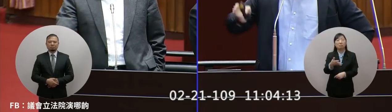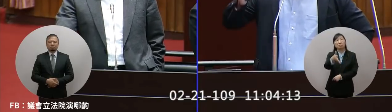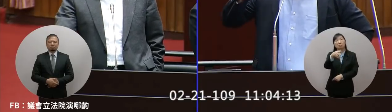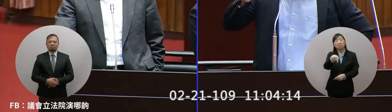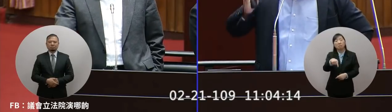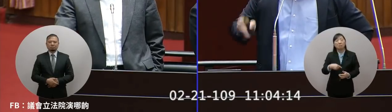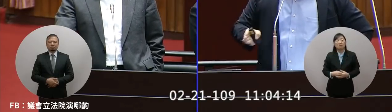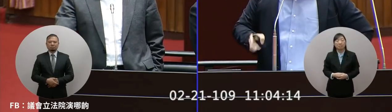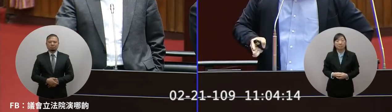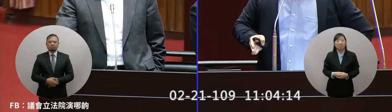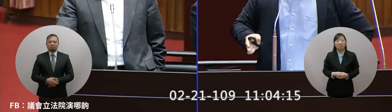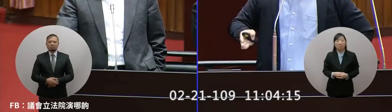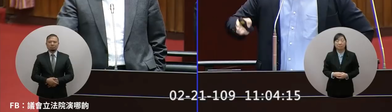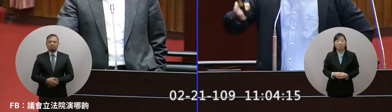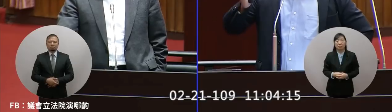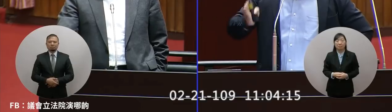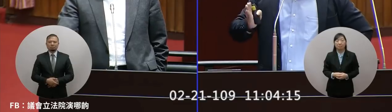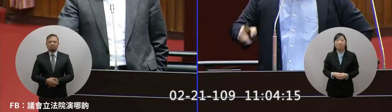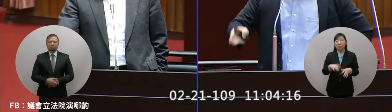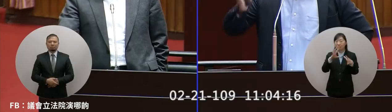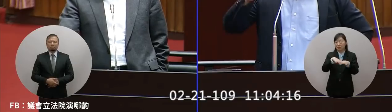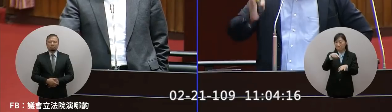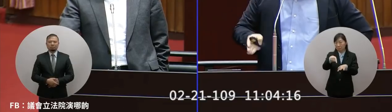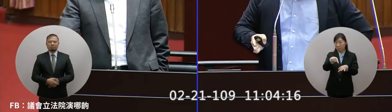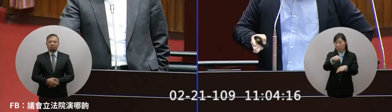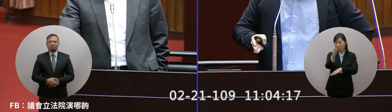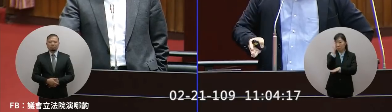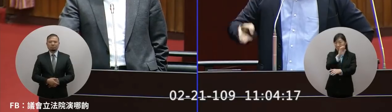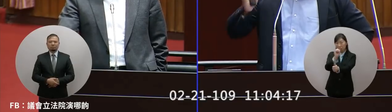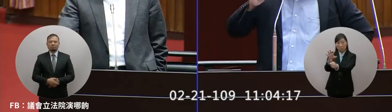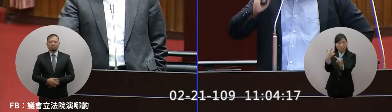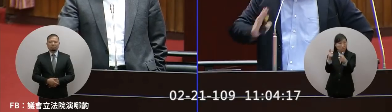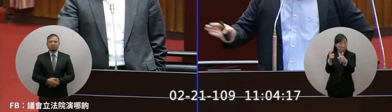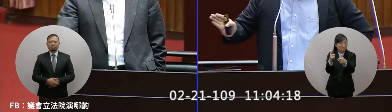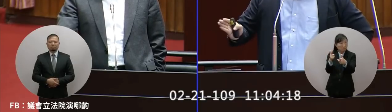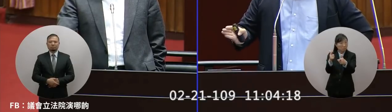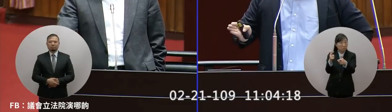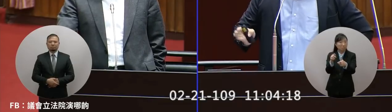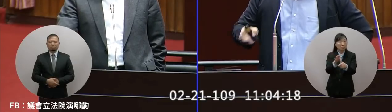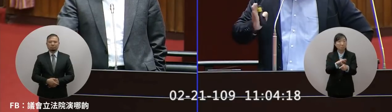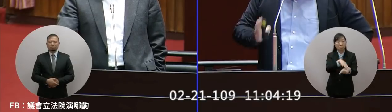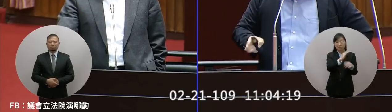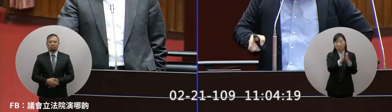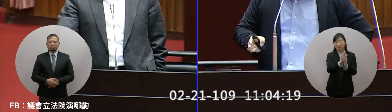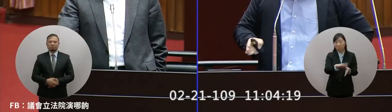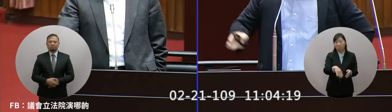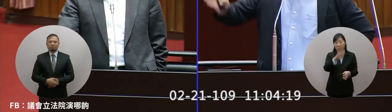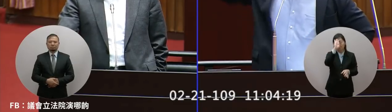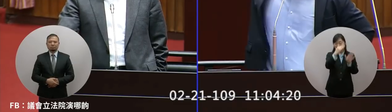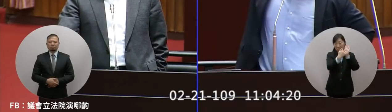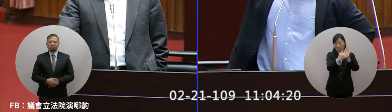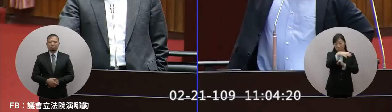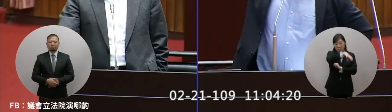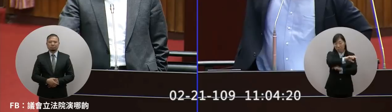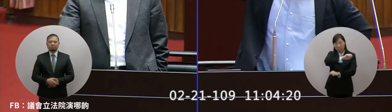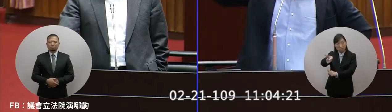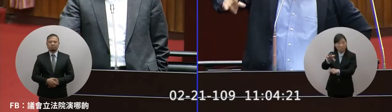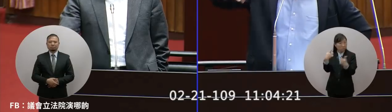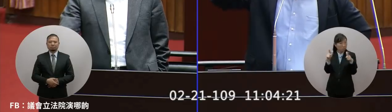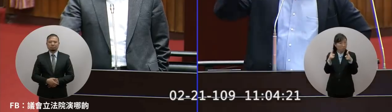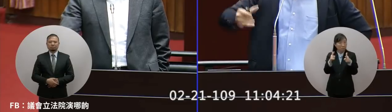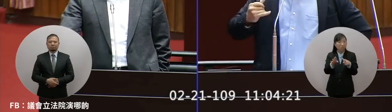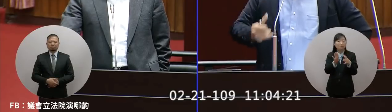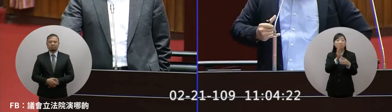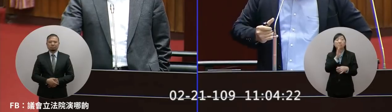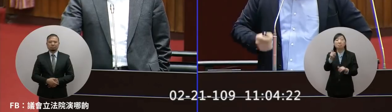样？是因为，哈、哦，还不是政府告诉他们的，也不是防疫单位告诉他们，而是说，因为这